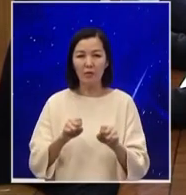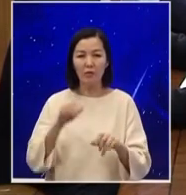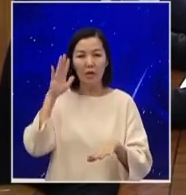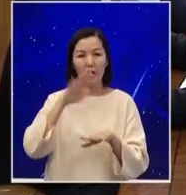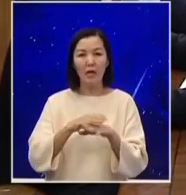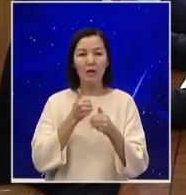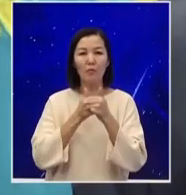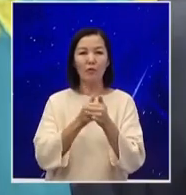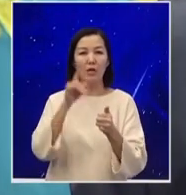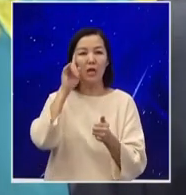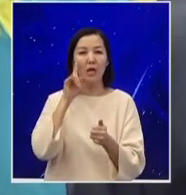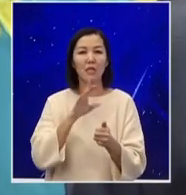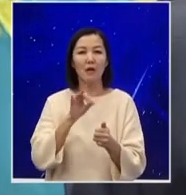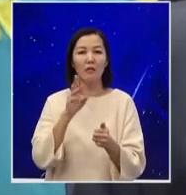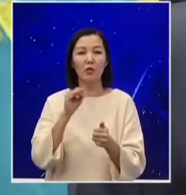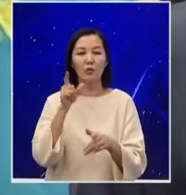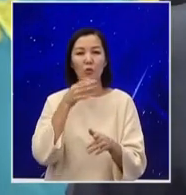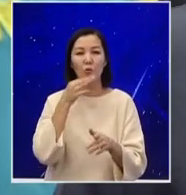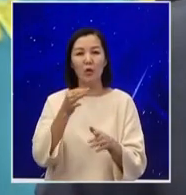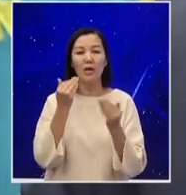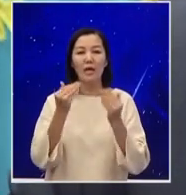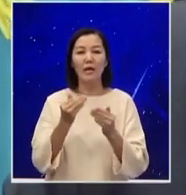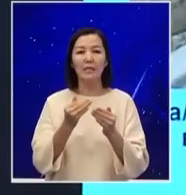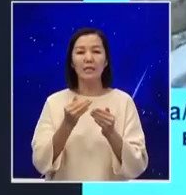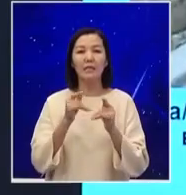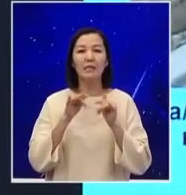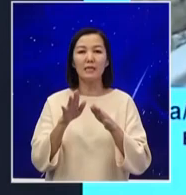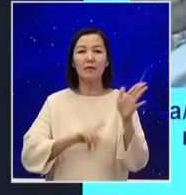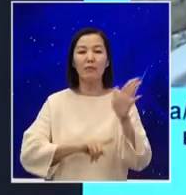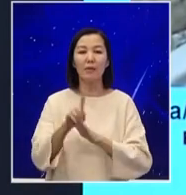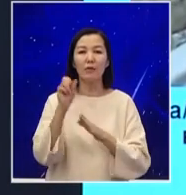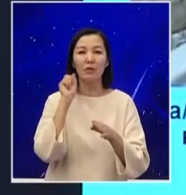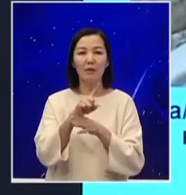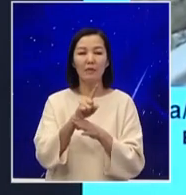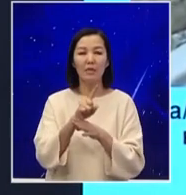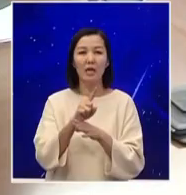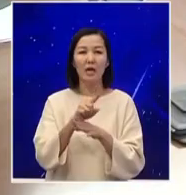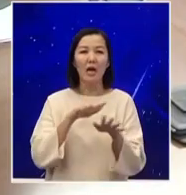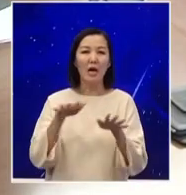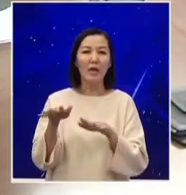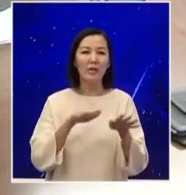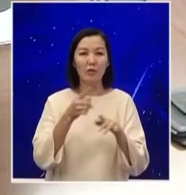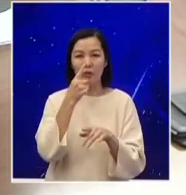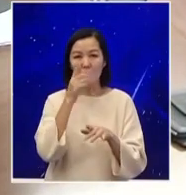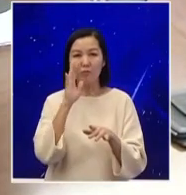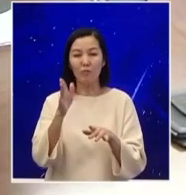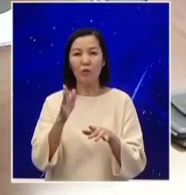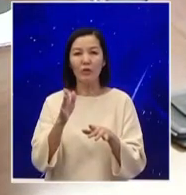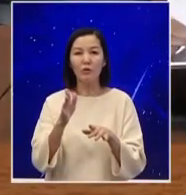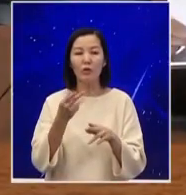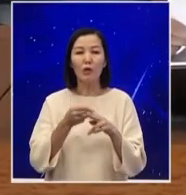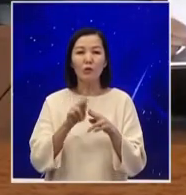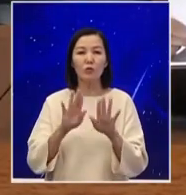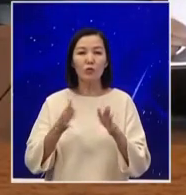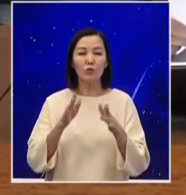әкім орынбасары Қазавта жол өкілдеріне қазірден іске кірісуді тапсырды. Қар жауып көктайғақ болатын күн алыс емес. Сондықтан